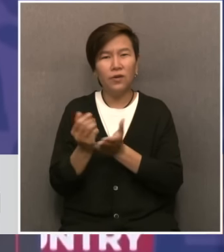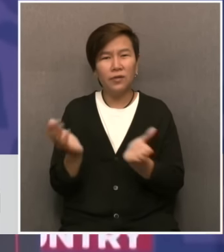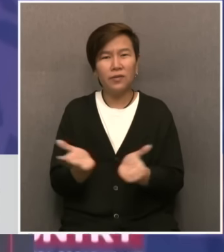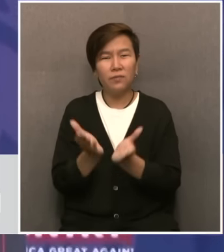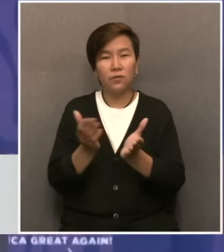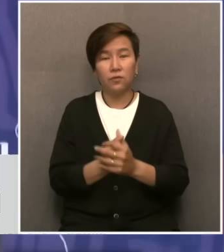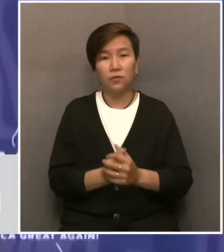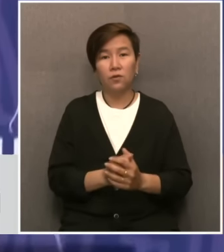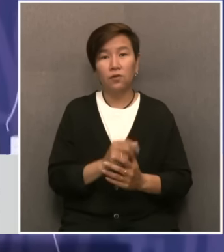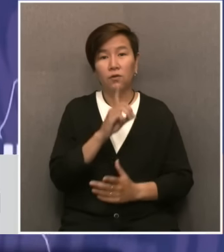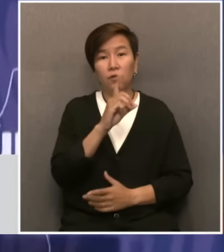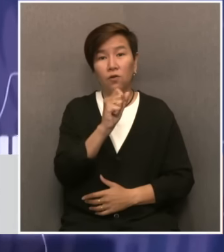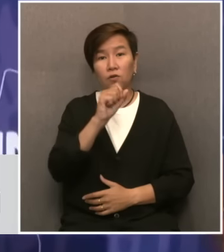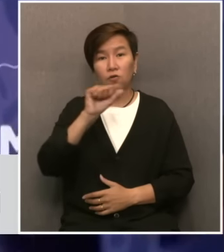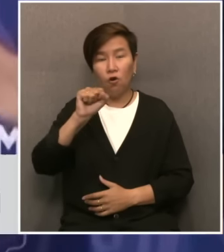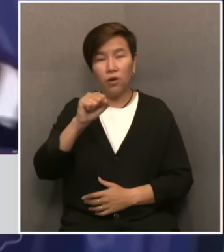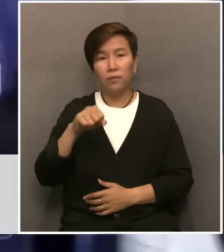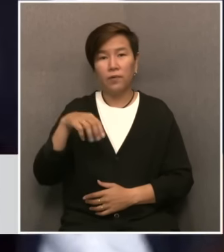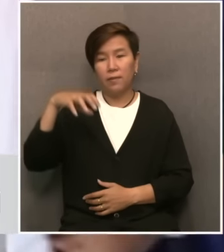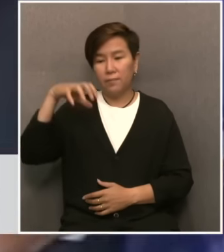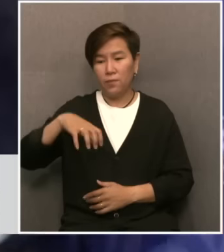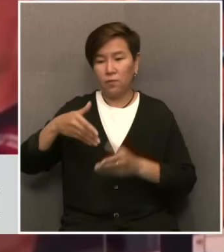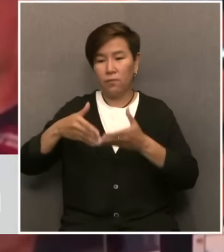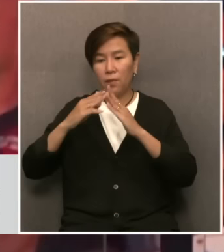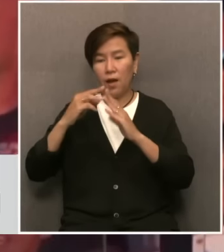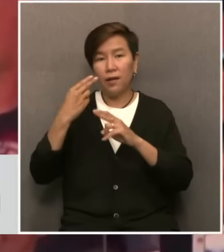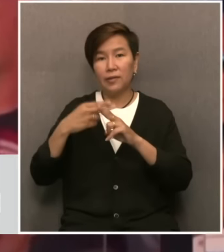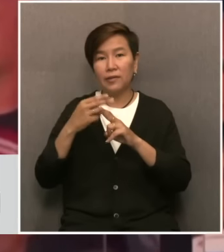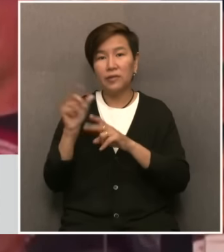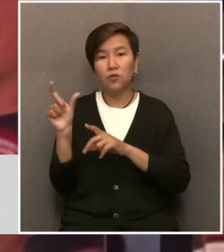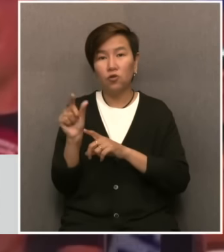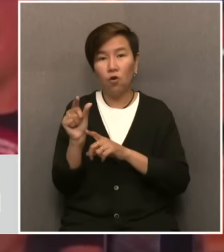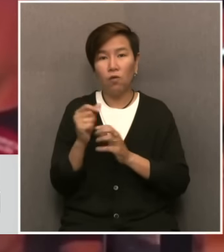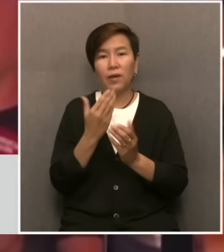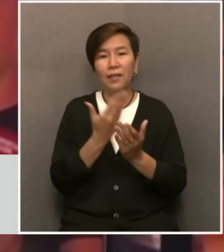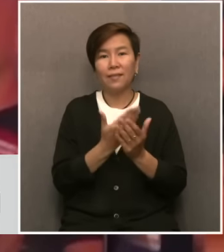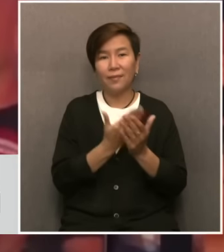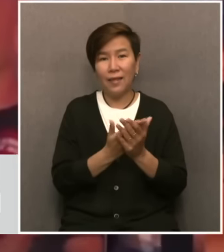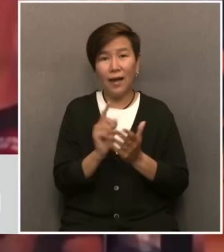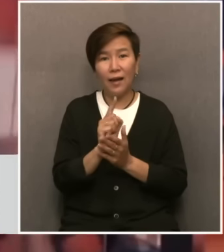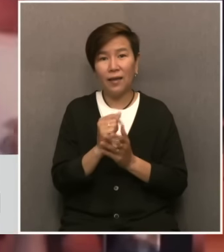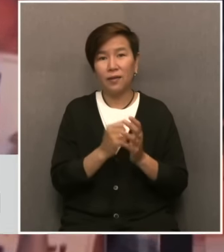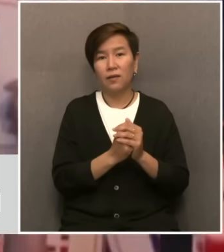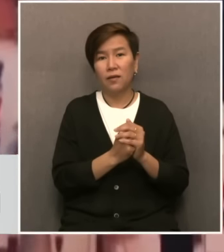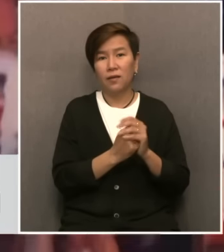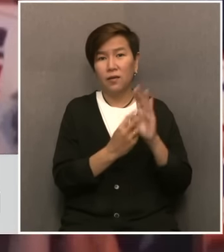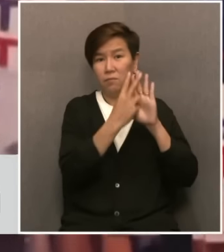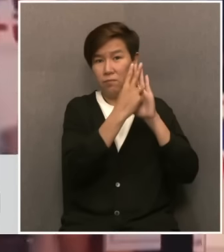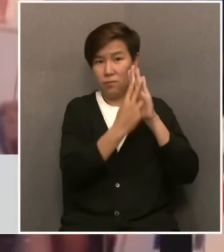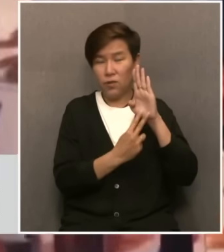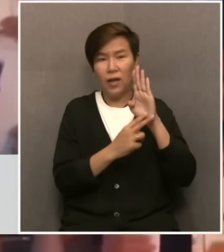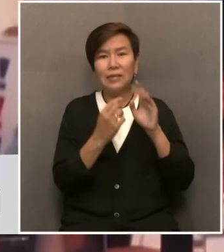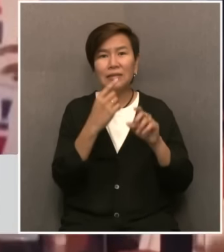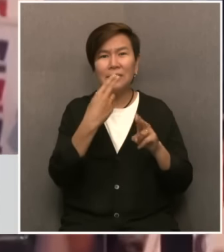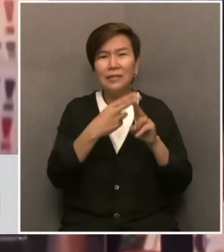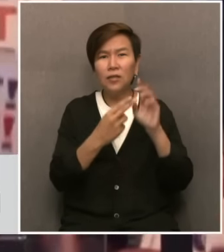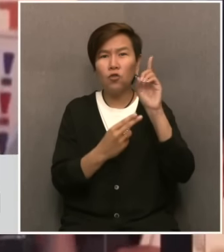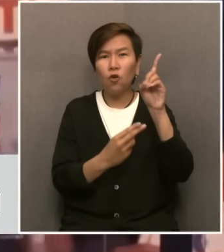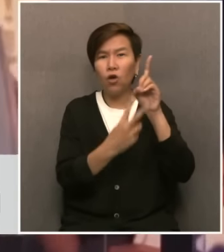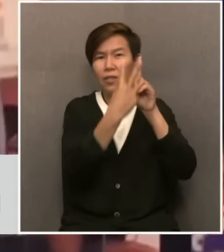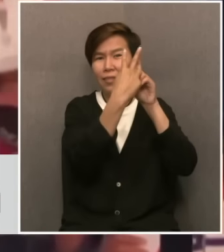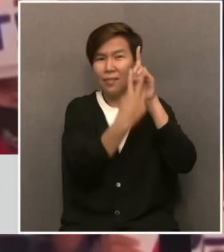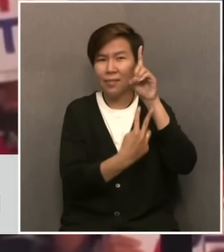เนี่ยเป็นชื่อย่อของหน่วยงานใหม่มันก็โยงไปถึงเงินคริปโตเคอเรนซีที่เรียกว่า Dogecoin นะน่าจะเคยได้ยินกันนะครับซึ่